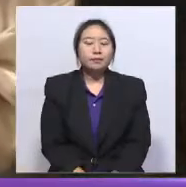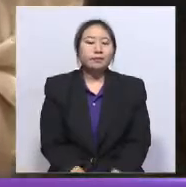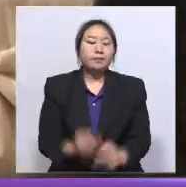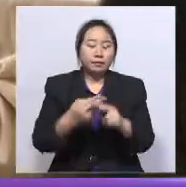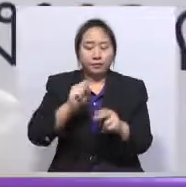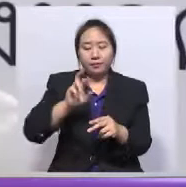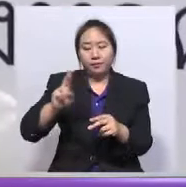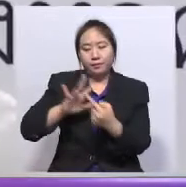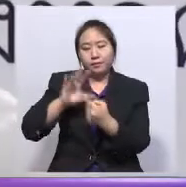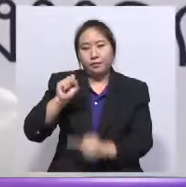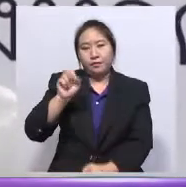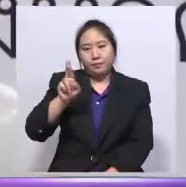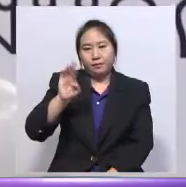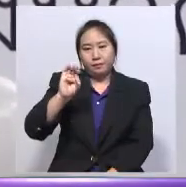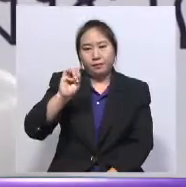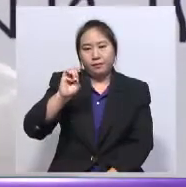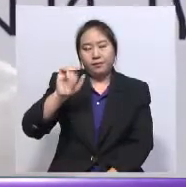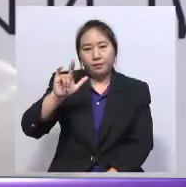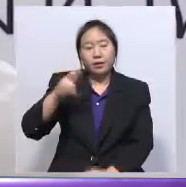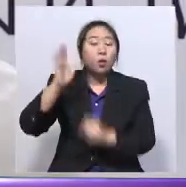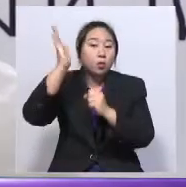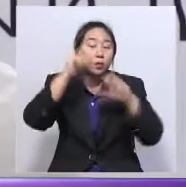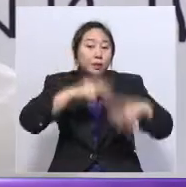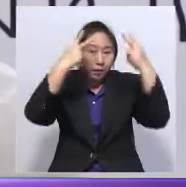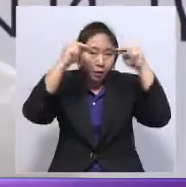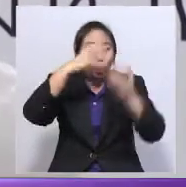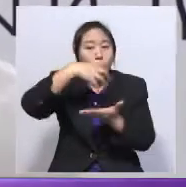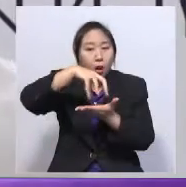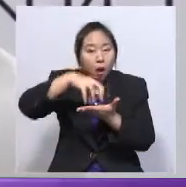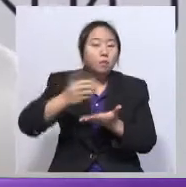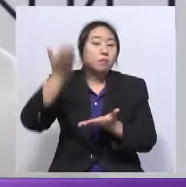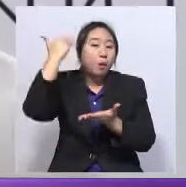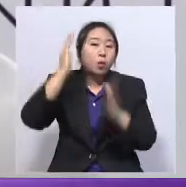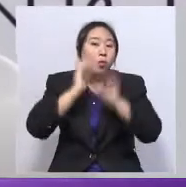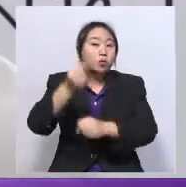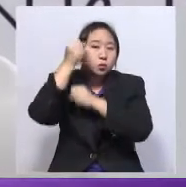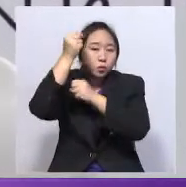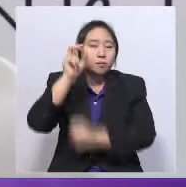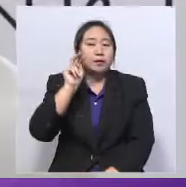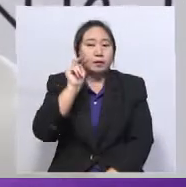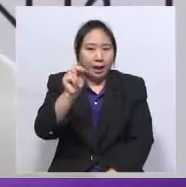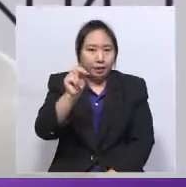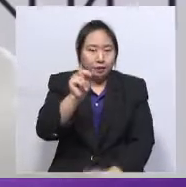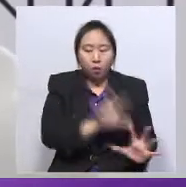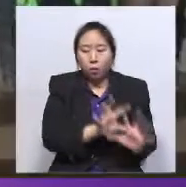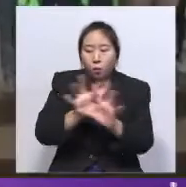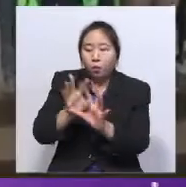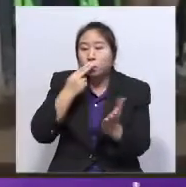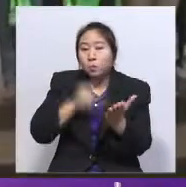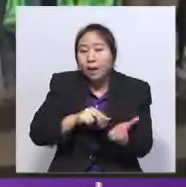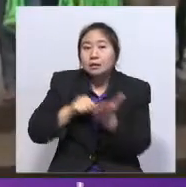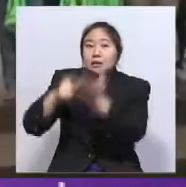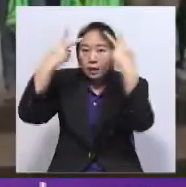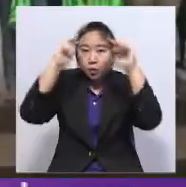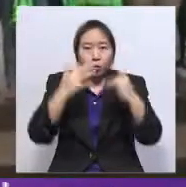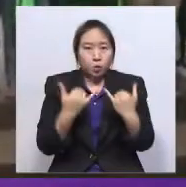พลโทสรรเสริญแก้วกำเนิดโฆษกประจำสำนักนายกรัฐมนตรีกล่าวว่าเดิมผู้ชุมนุมนัดหมายที่จะเดินทางมายื่นหนังสือต่อนายกรัฐมนตรี